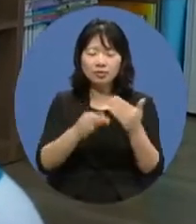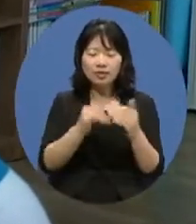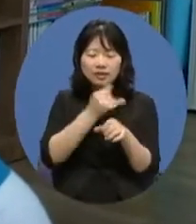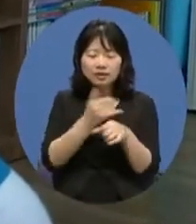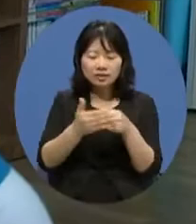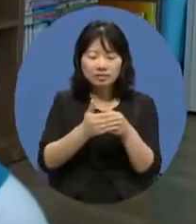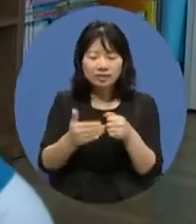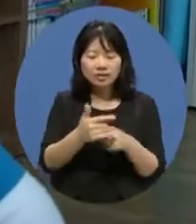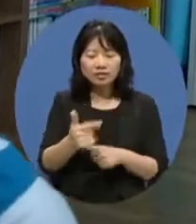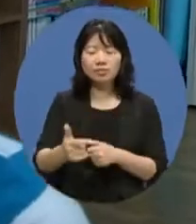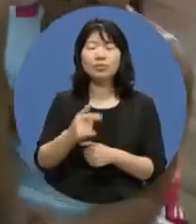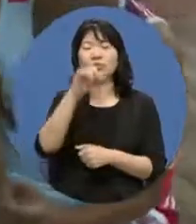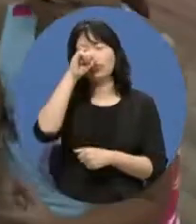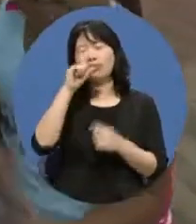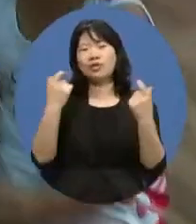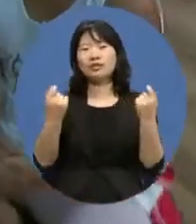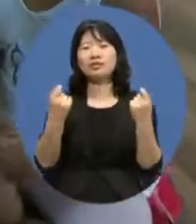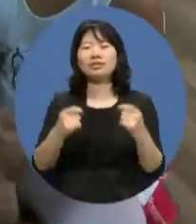있어서 너무 좋은 것 같아요.